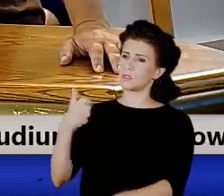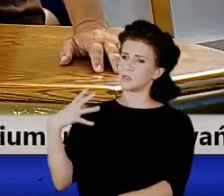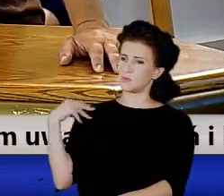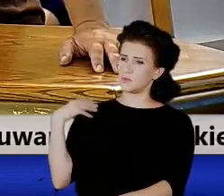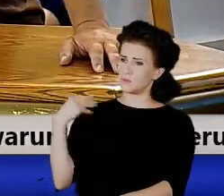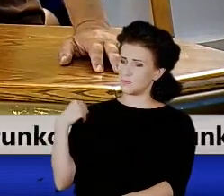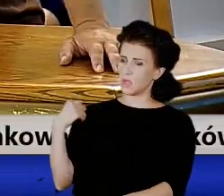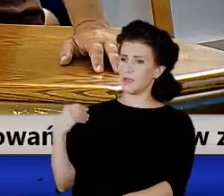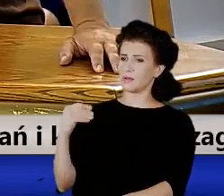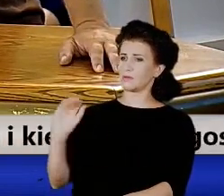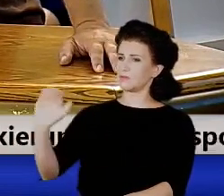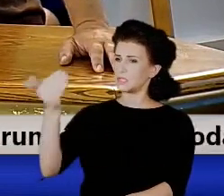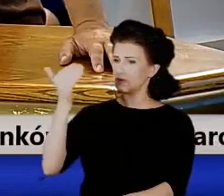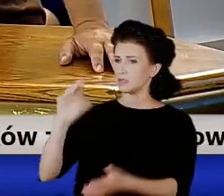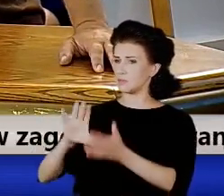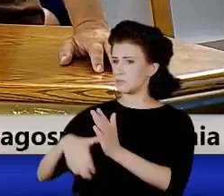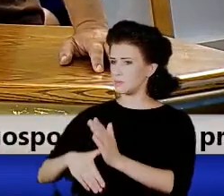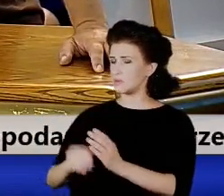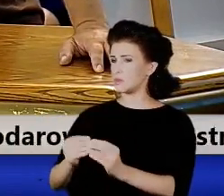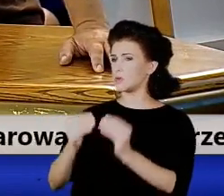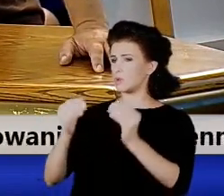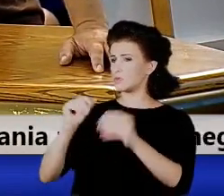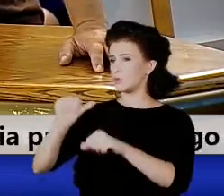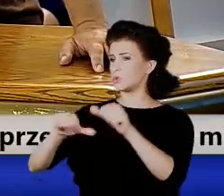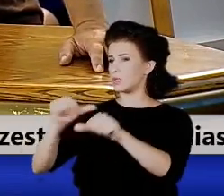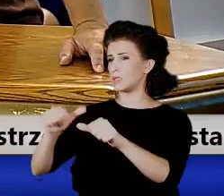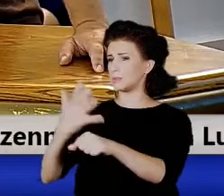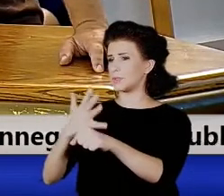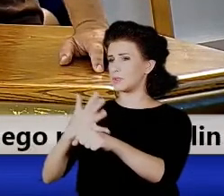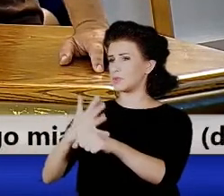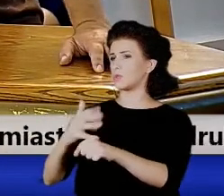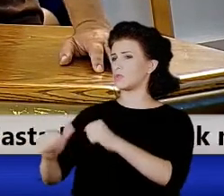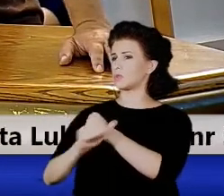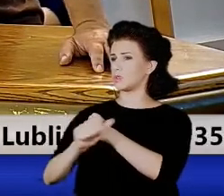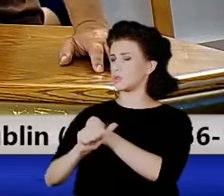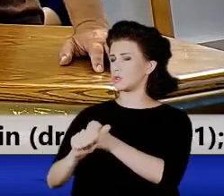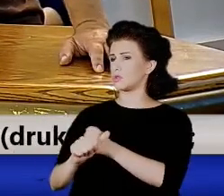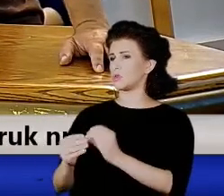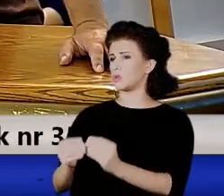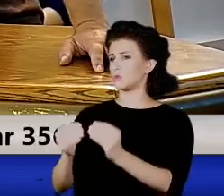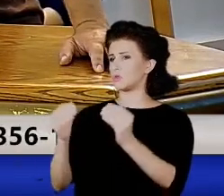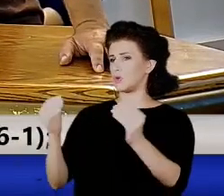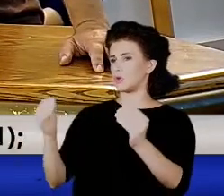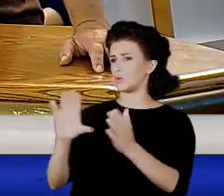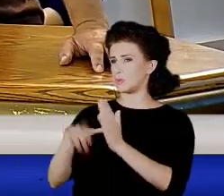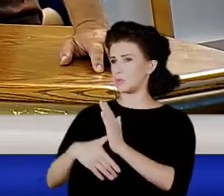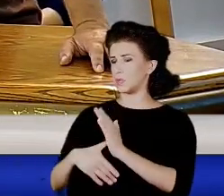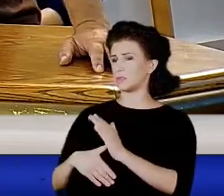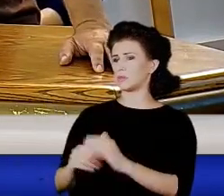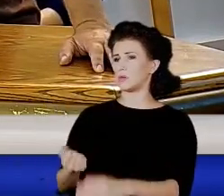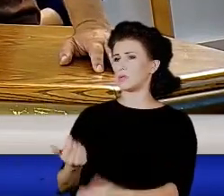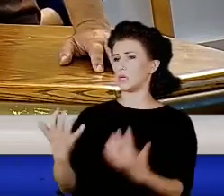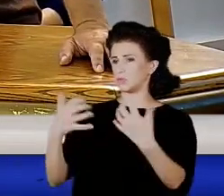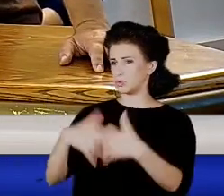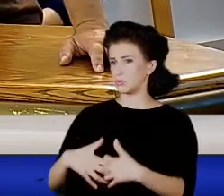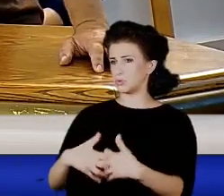nie myśleli kategoriami rozwoju z lat 50., 60., rozwoju miasta, masa,